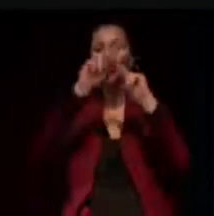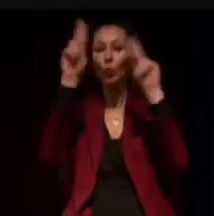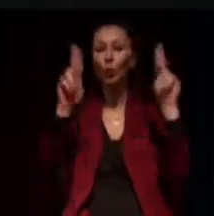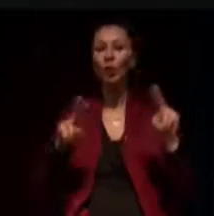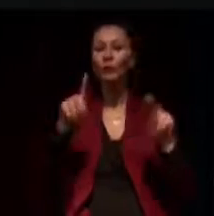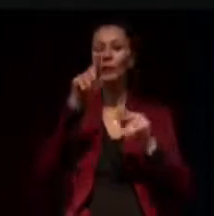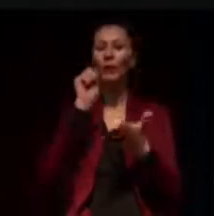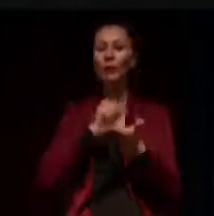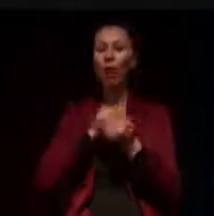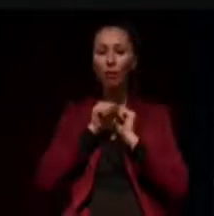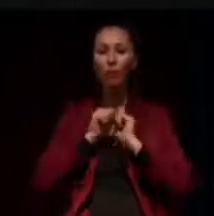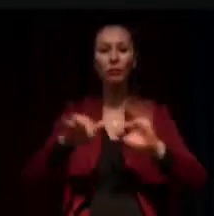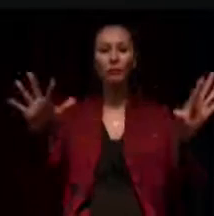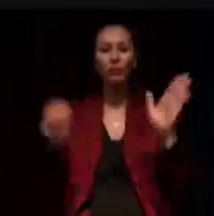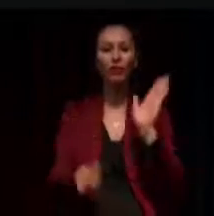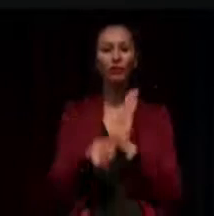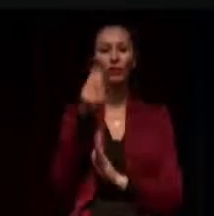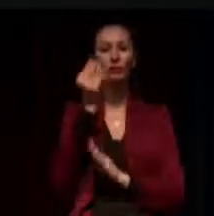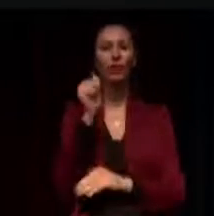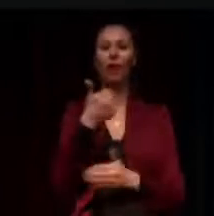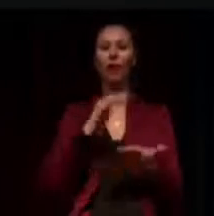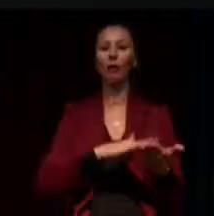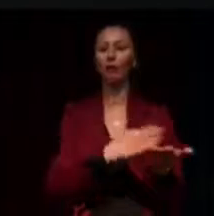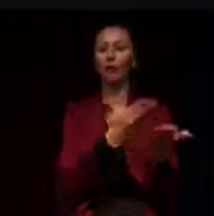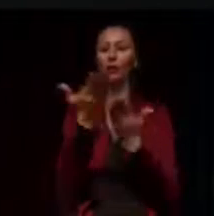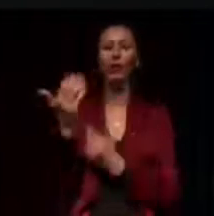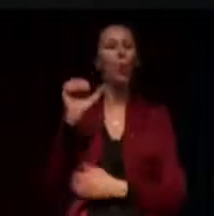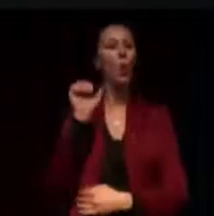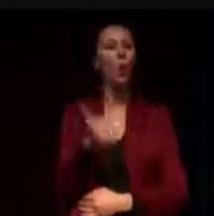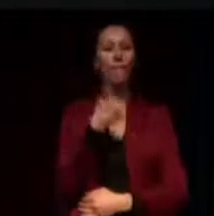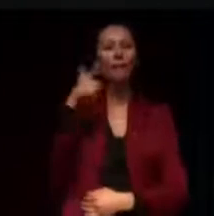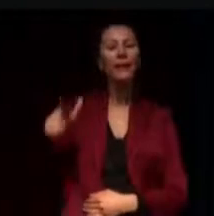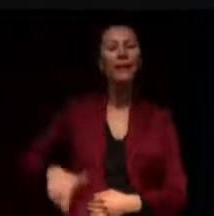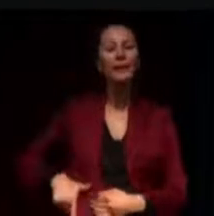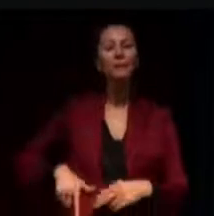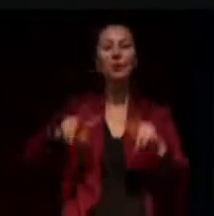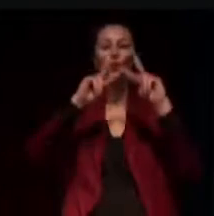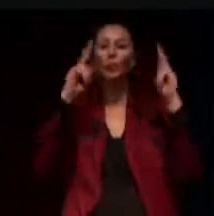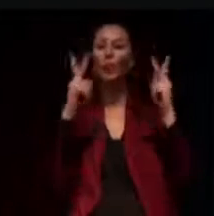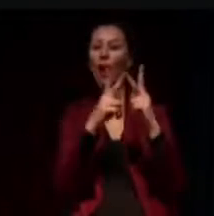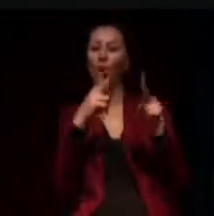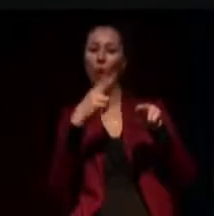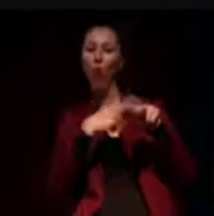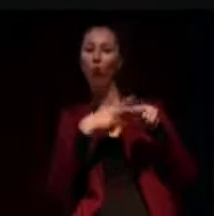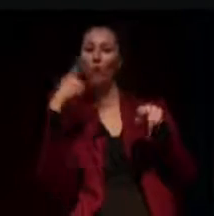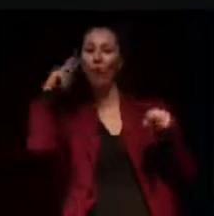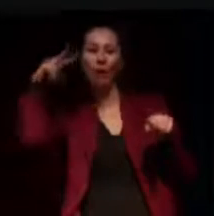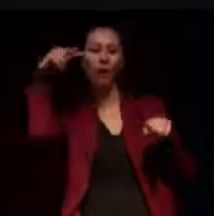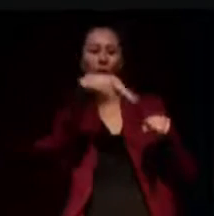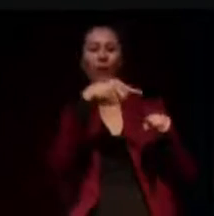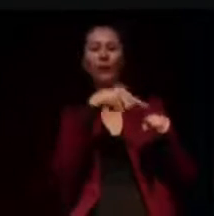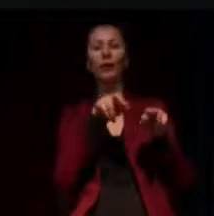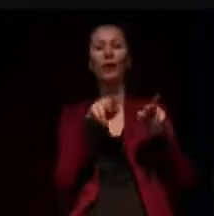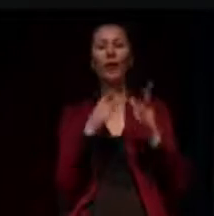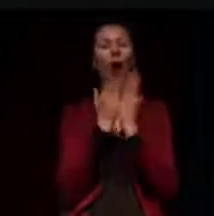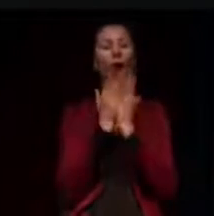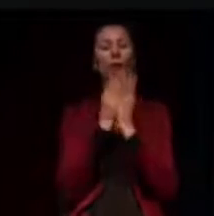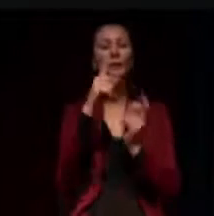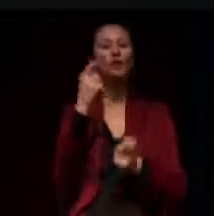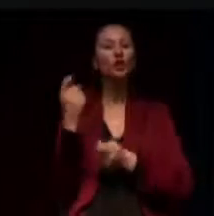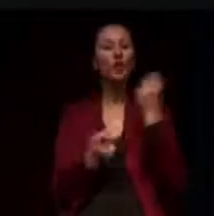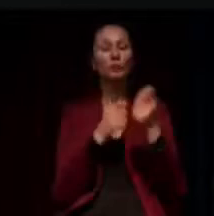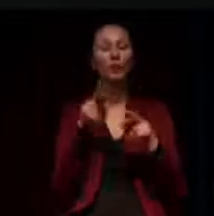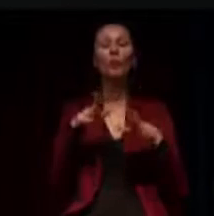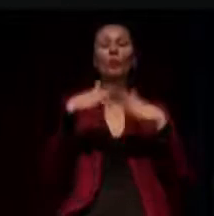Uluslararası bir yayın olarak çıktı. Sayteşir'in dese geçti değerli arkadaşlar. Önemli. İzmir dünyaya örnek oluyor. Yaptıklarını akademik bir çalışma